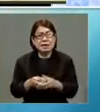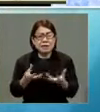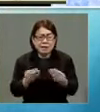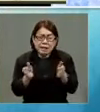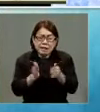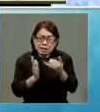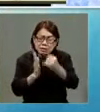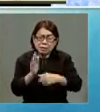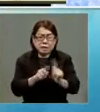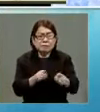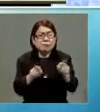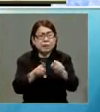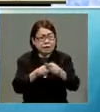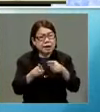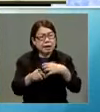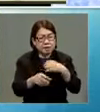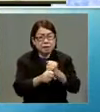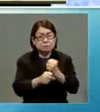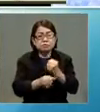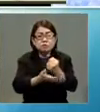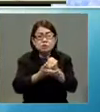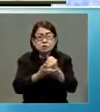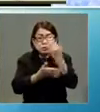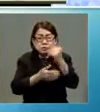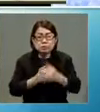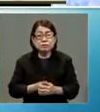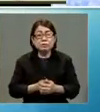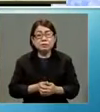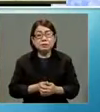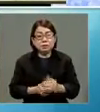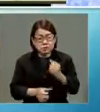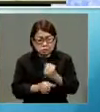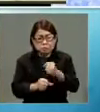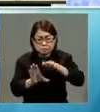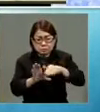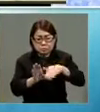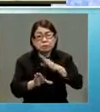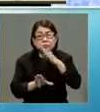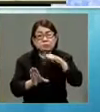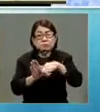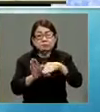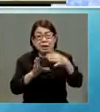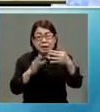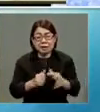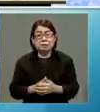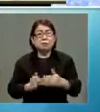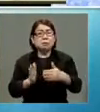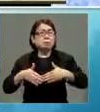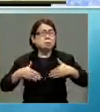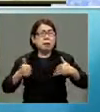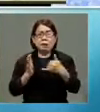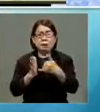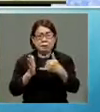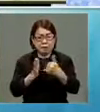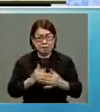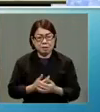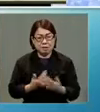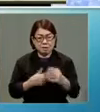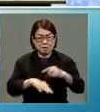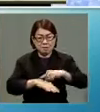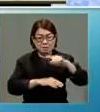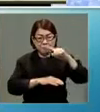ทุกๆจังหวัดช่วยกันเพื่ออะไรครับเพื่อที่ท่านเองนะครับเข้าไปในแอปนี้แล้วมีความสะดวกจริงครับเนี่ยเดี๋ยวบ่ายนี้ผมจะ